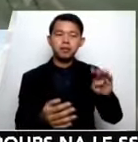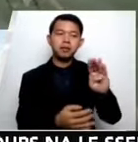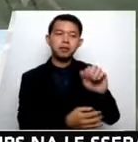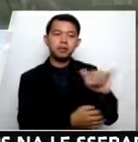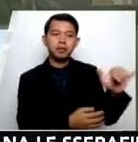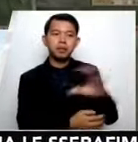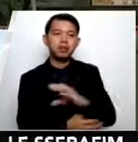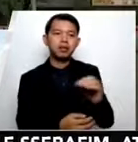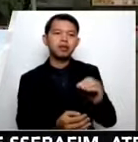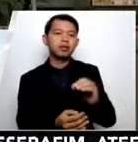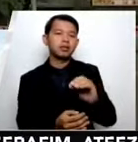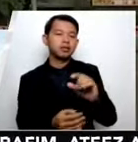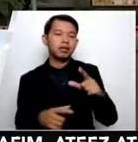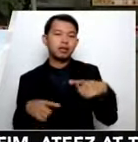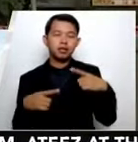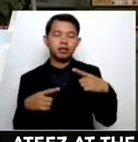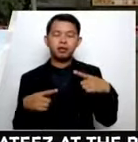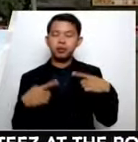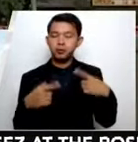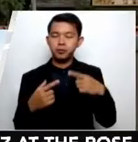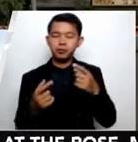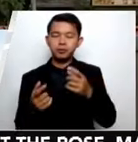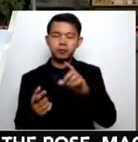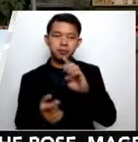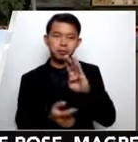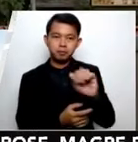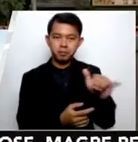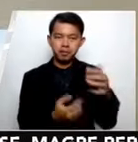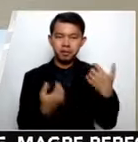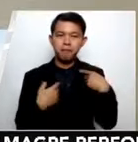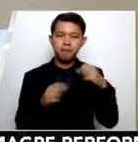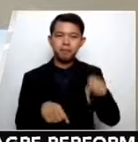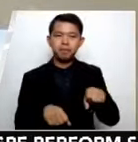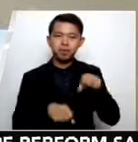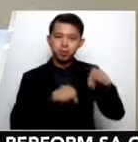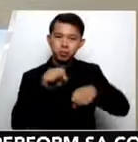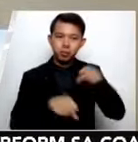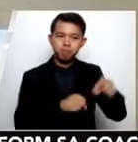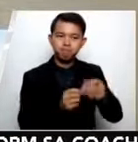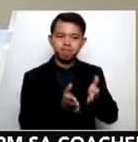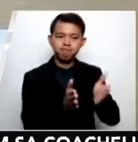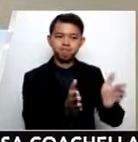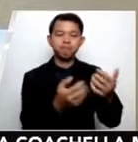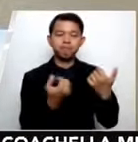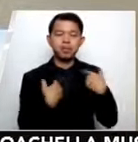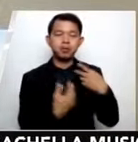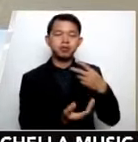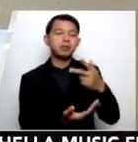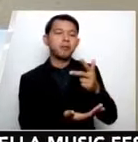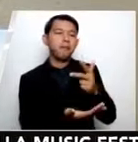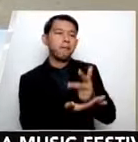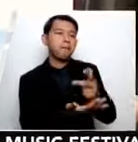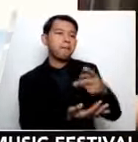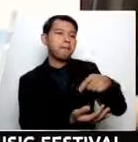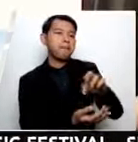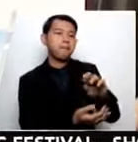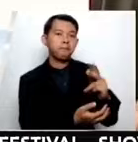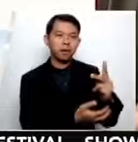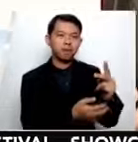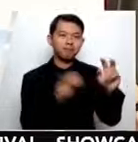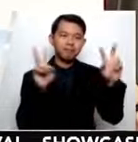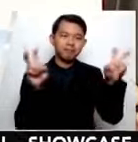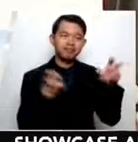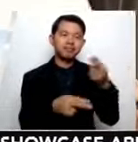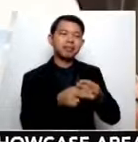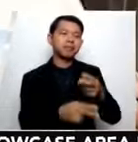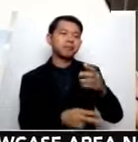kilometrong walkway at bike lane. Magkakaroon din ng isang central park na tatawaging Marcos Park. Ayon kay Housing